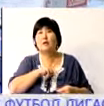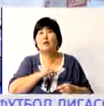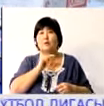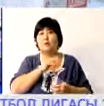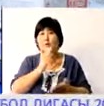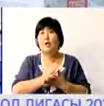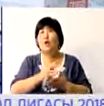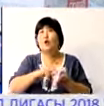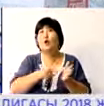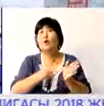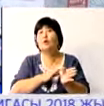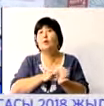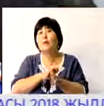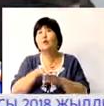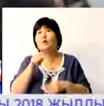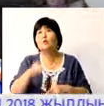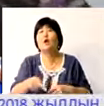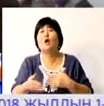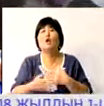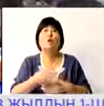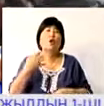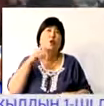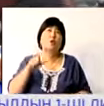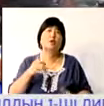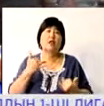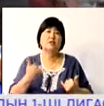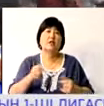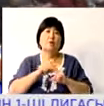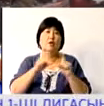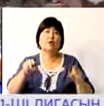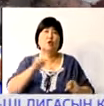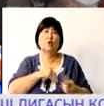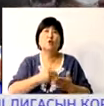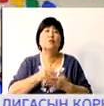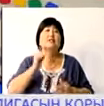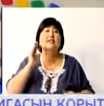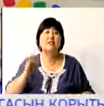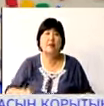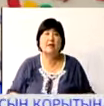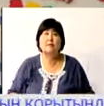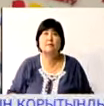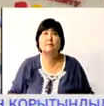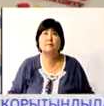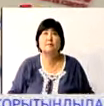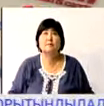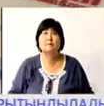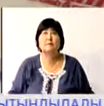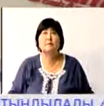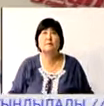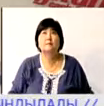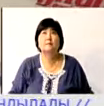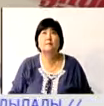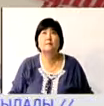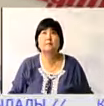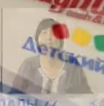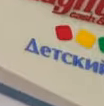Ал жоба толық іске қосылса, 1000-ға жуық қызылордалық заманауи кешенде жұмыс істемек. Елдес Әбділдә, Иса Шәріп, Төрехан Қожахмет,